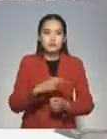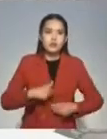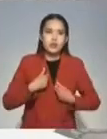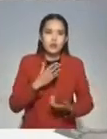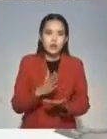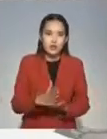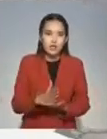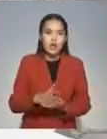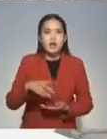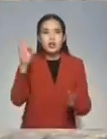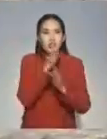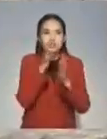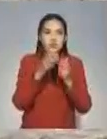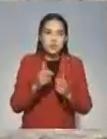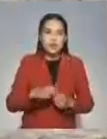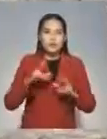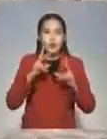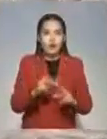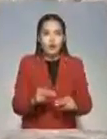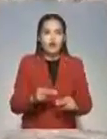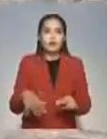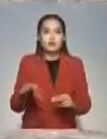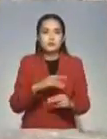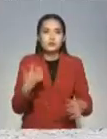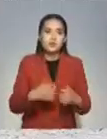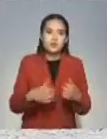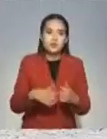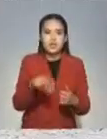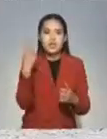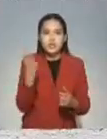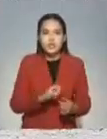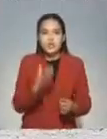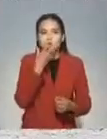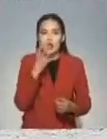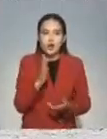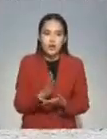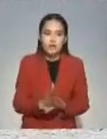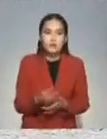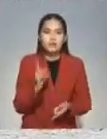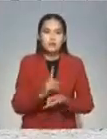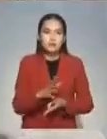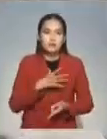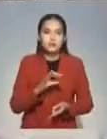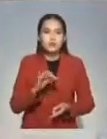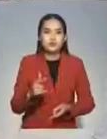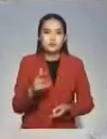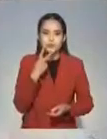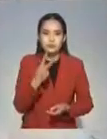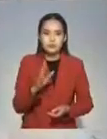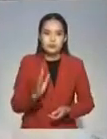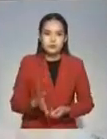синоптики обещают осадки в регионе прекратятся к середине недели уже завтра циклон уйдет на юг